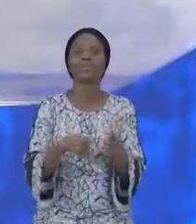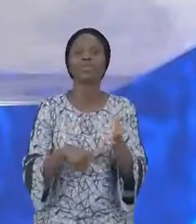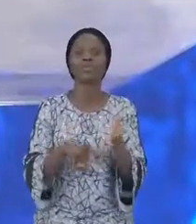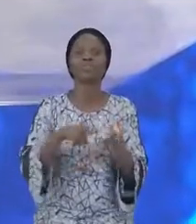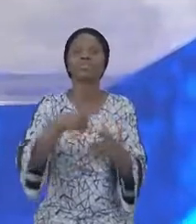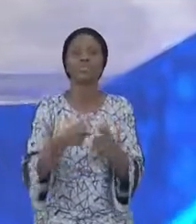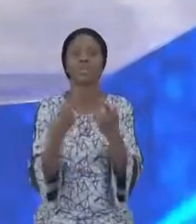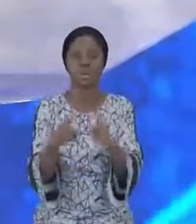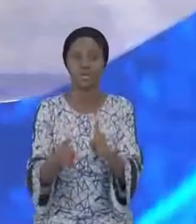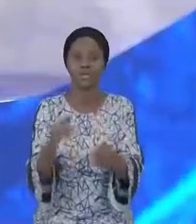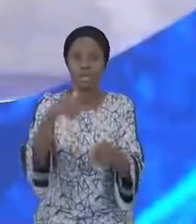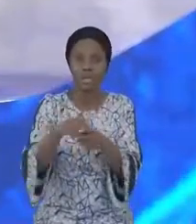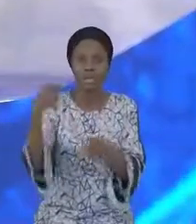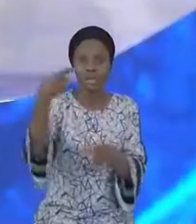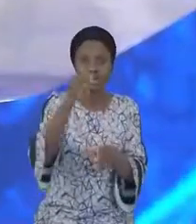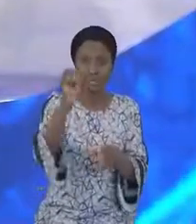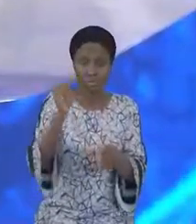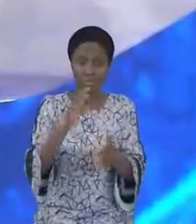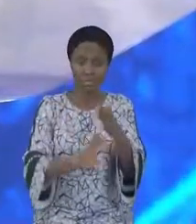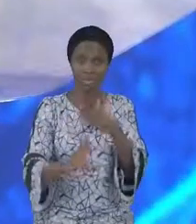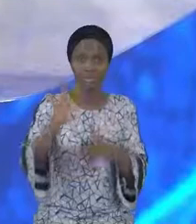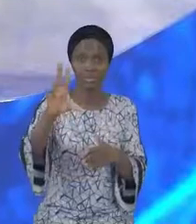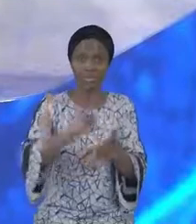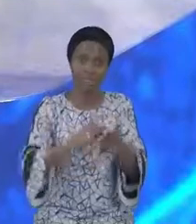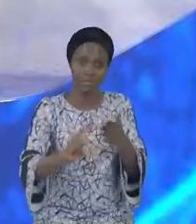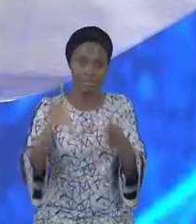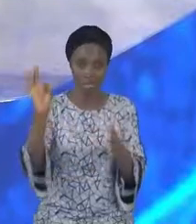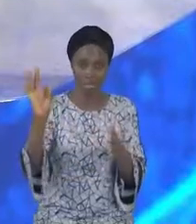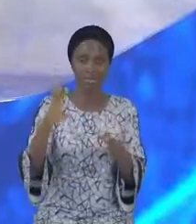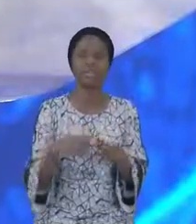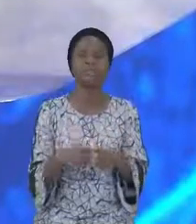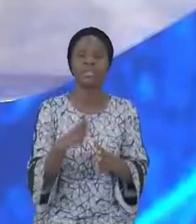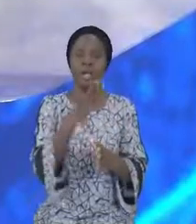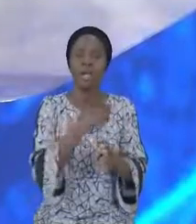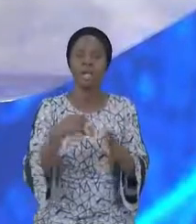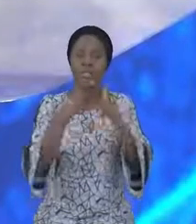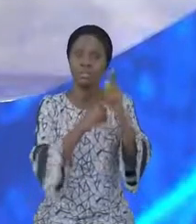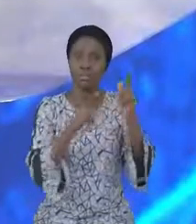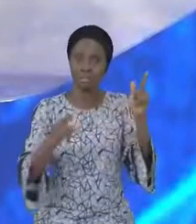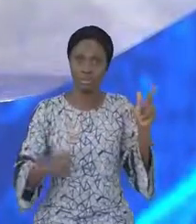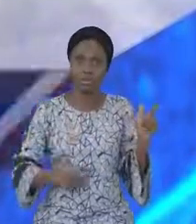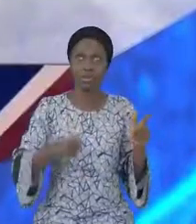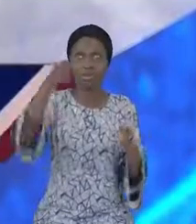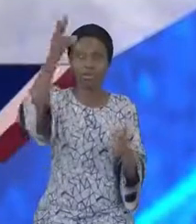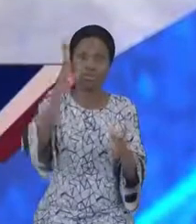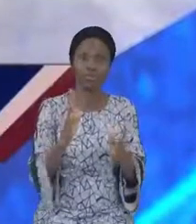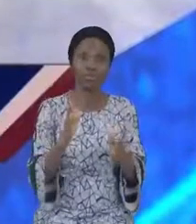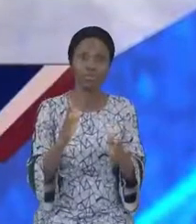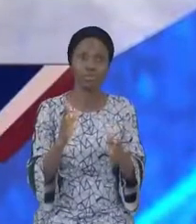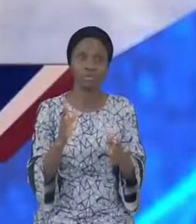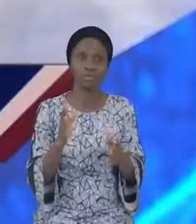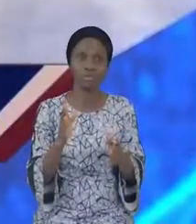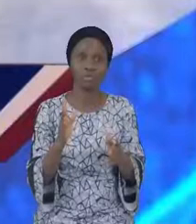arrivé? Après, voyons Genèse 3, verset 9. Mais l'Éternel Dieu